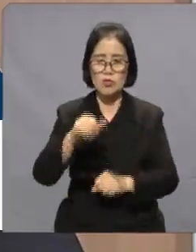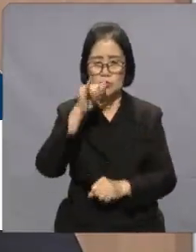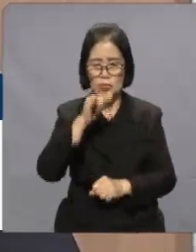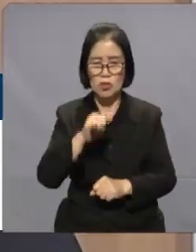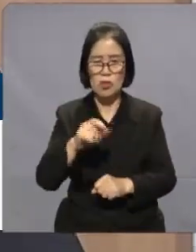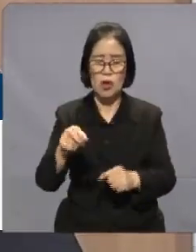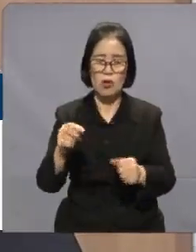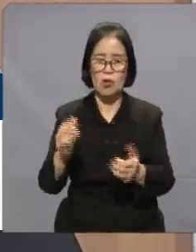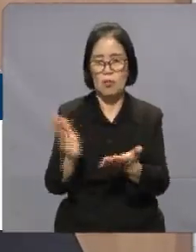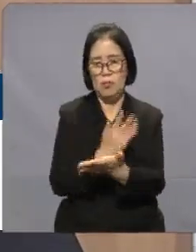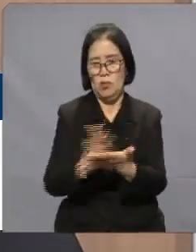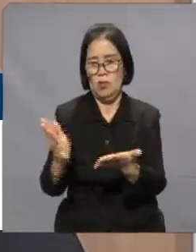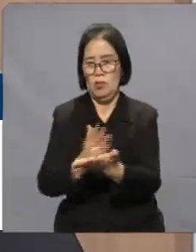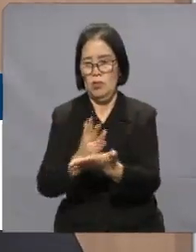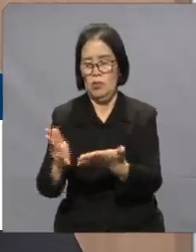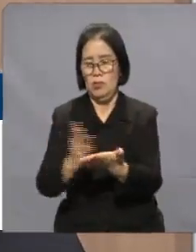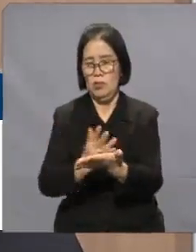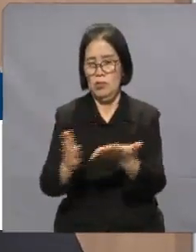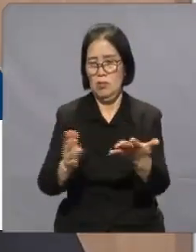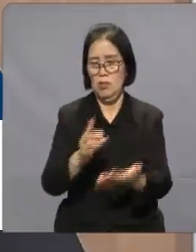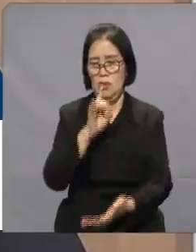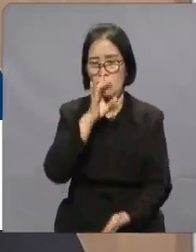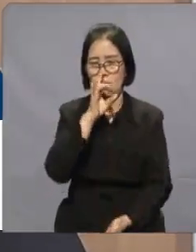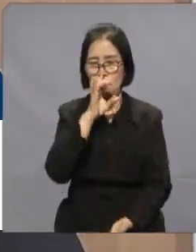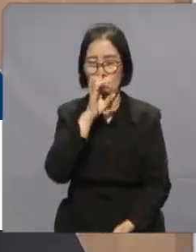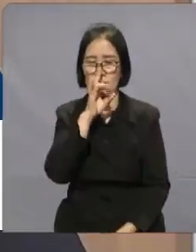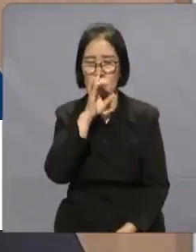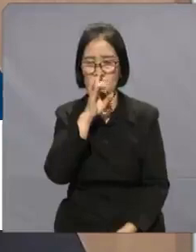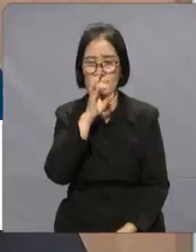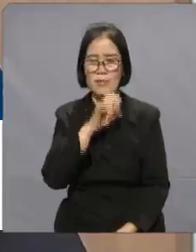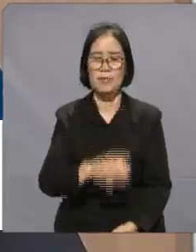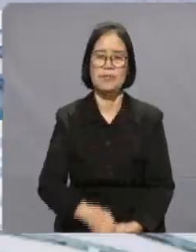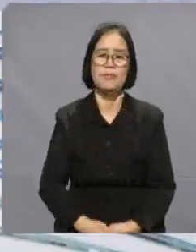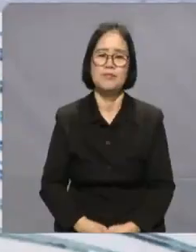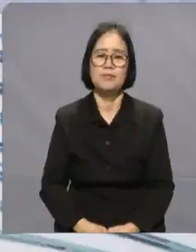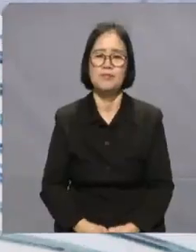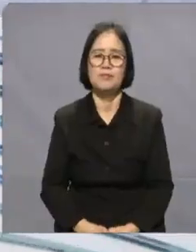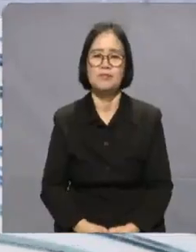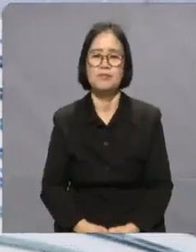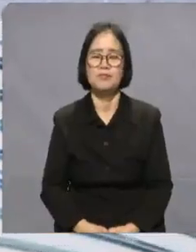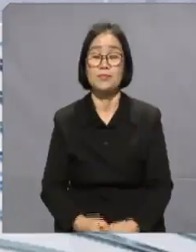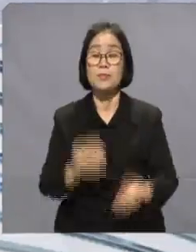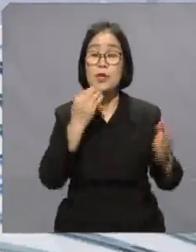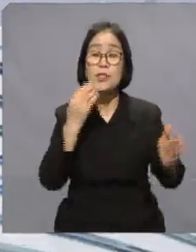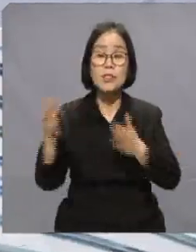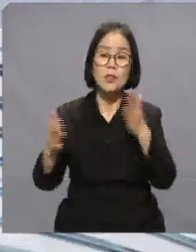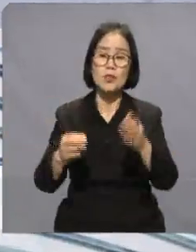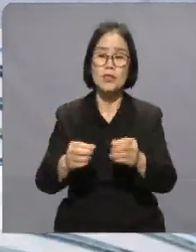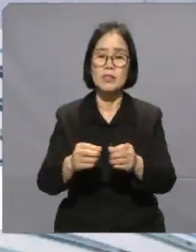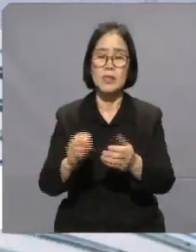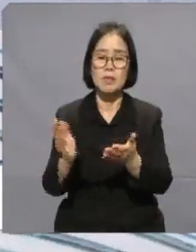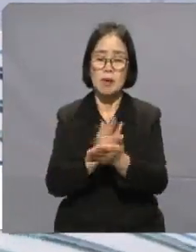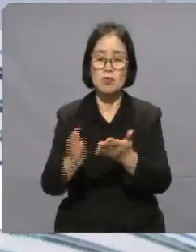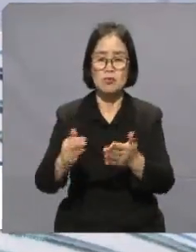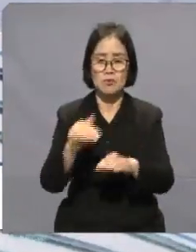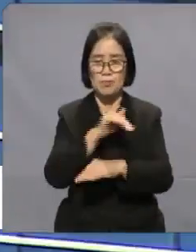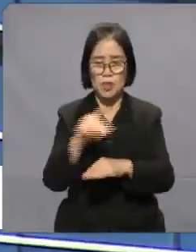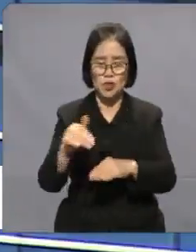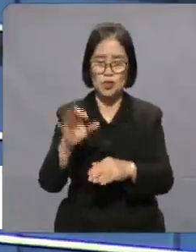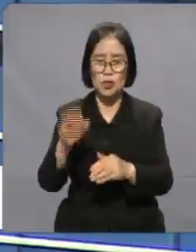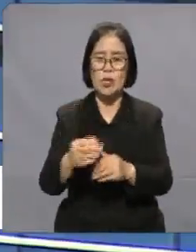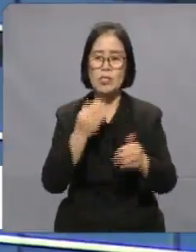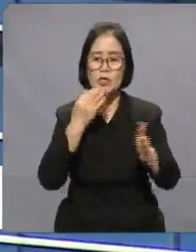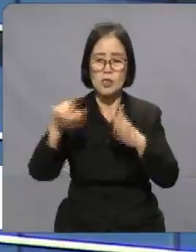있는데 이것을 가지고 편가르기가 돼버리면 안 되지 않느냐. 경기도는 배분 기준 개정과 경기도